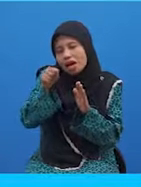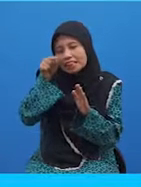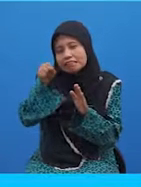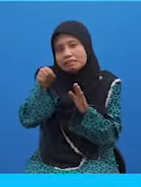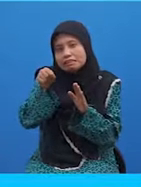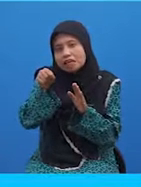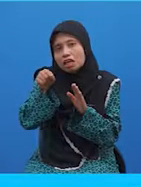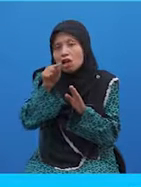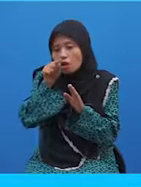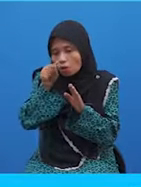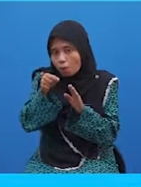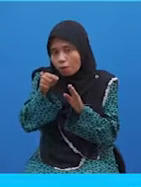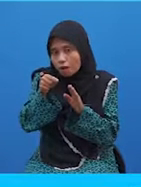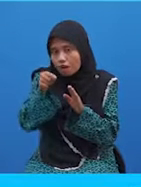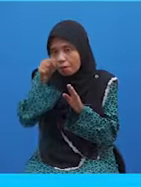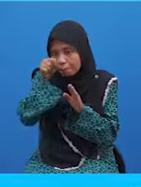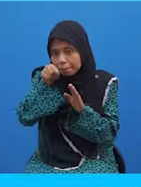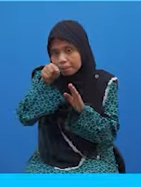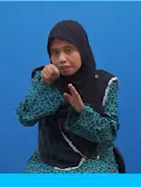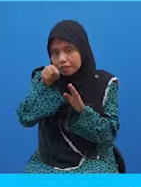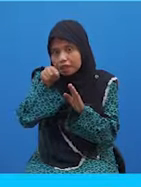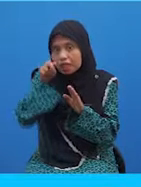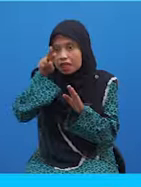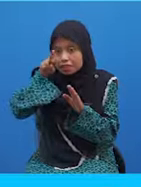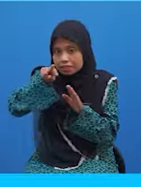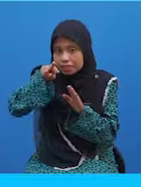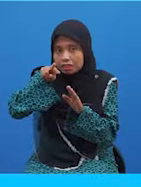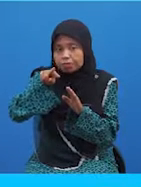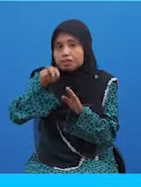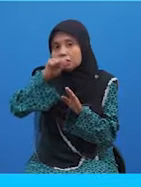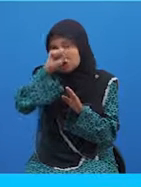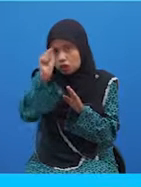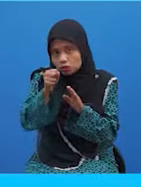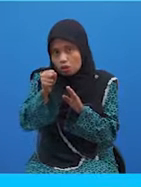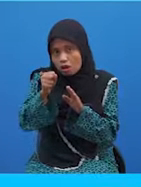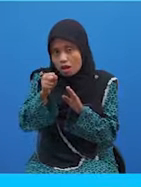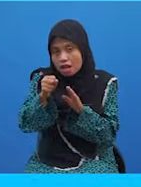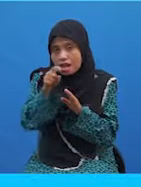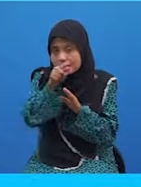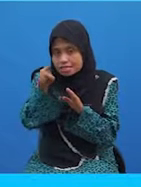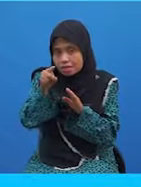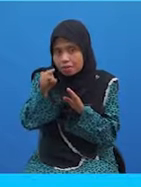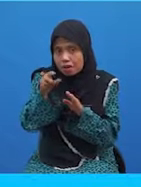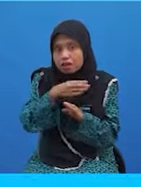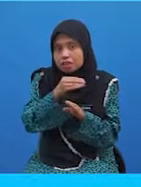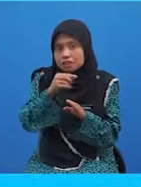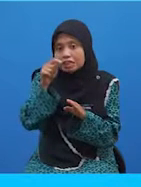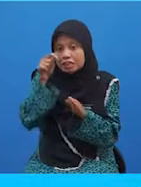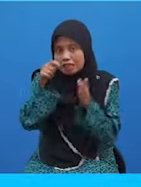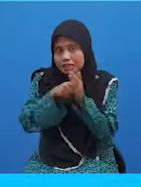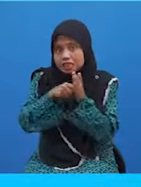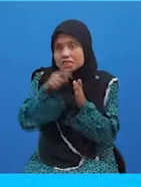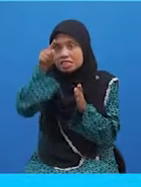titik, koma bertitik, titik bertindih, tanda soal, tanda sempang dan tanda